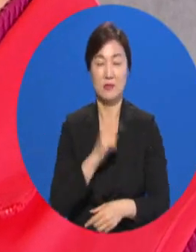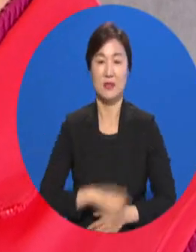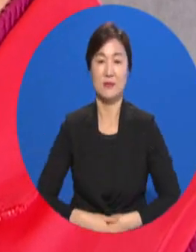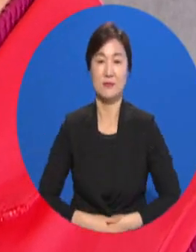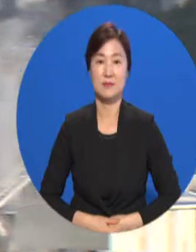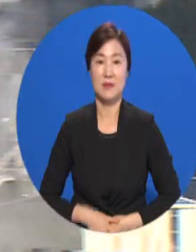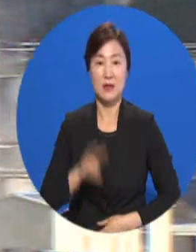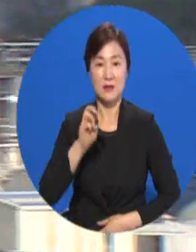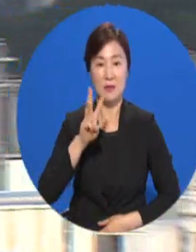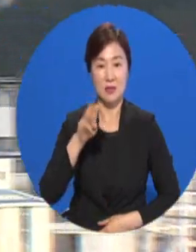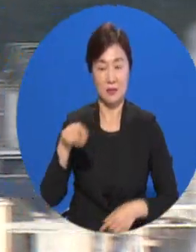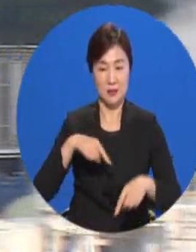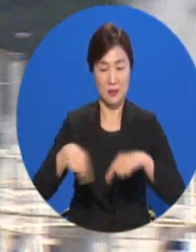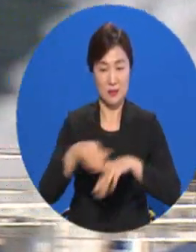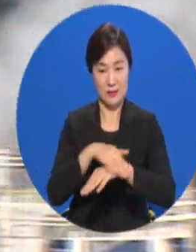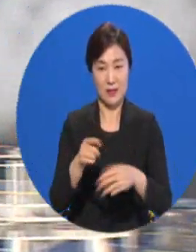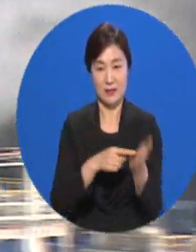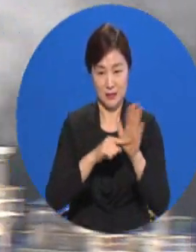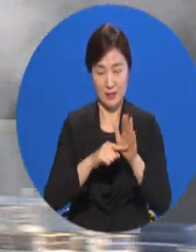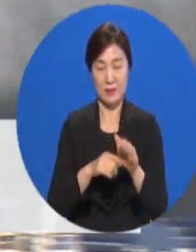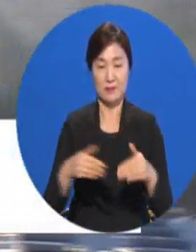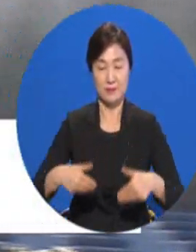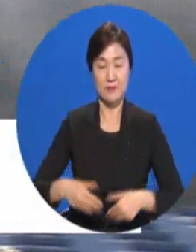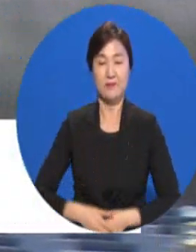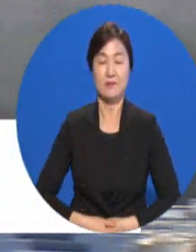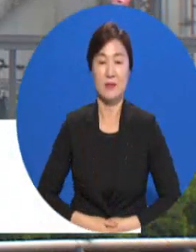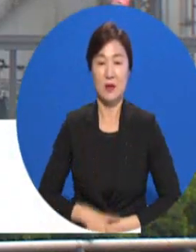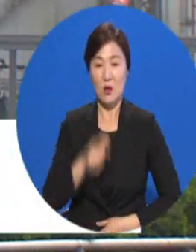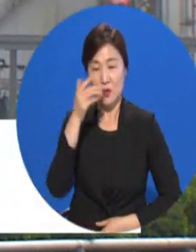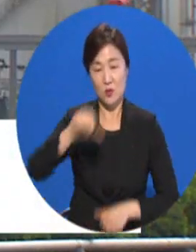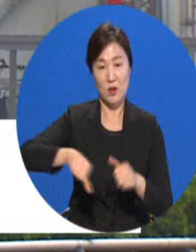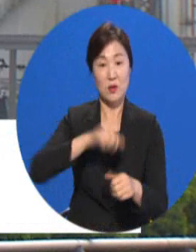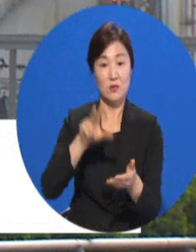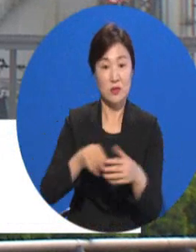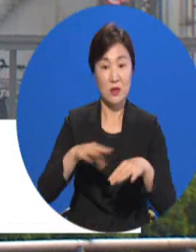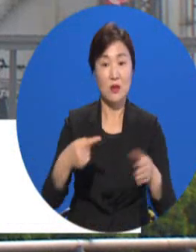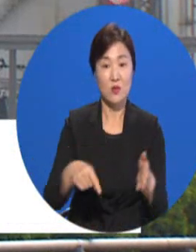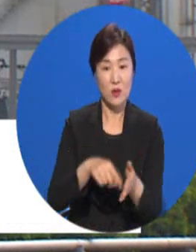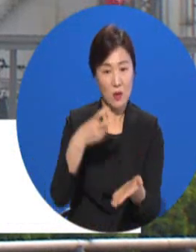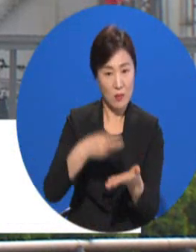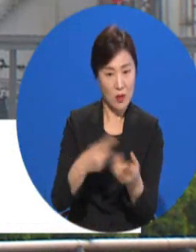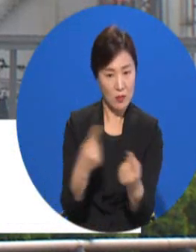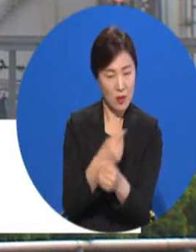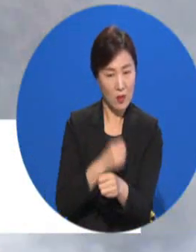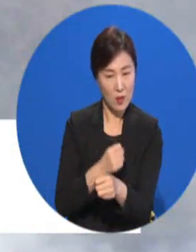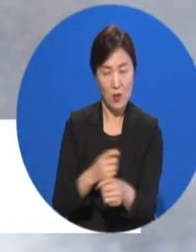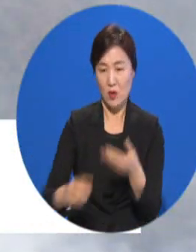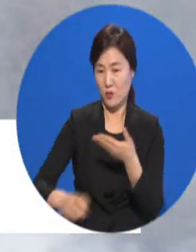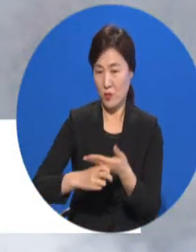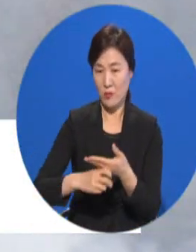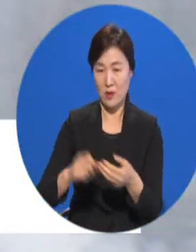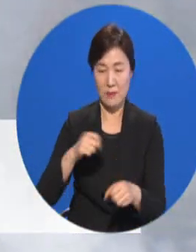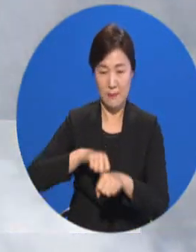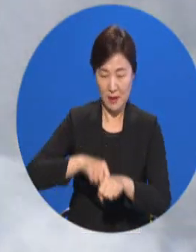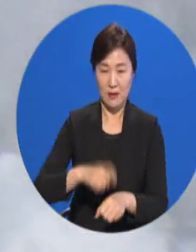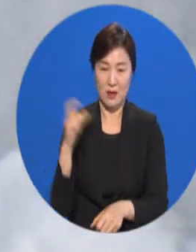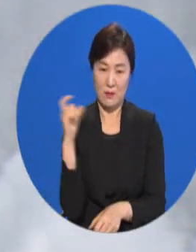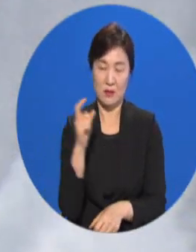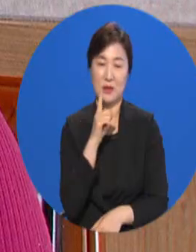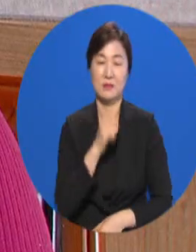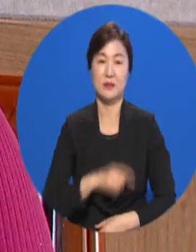강조했습니다. 또 여수 지역의 환경 문제 해결을 위해 법령을 정비하고 불법 행위에 대한 처벌을 강화하겠다고